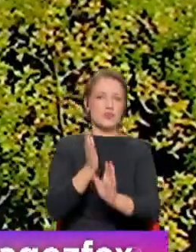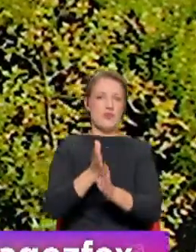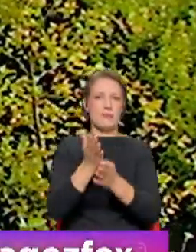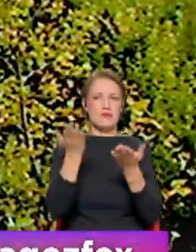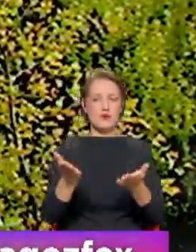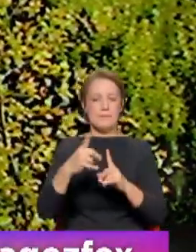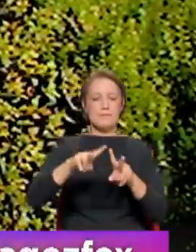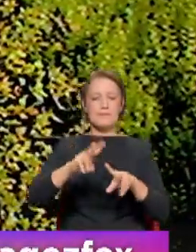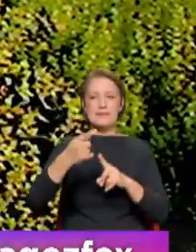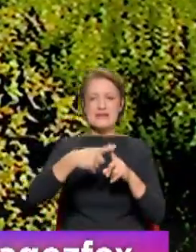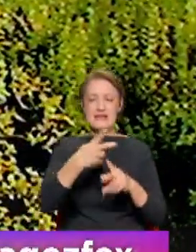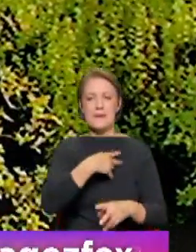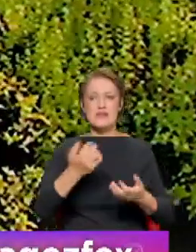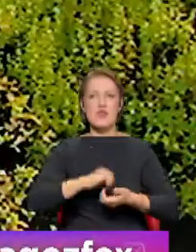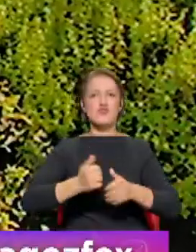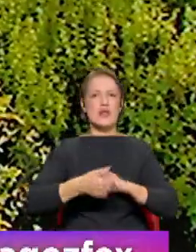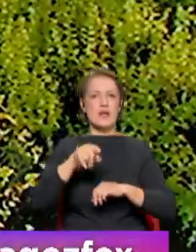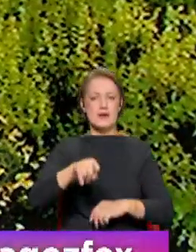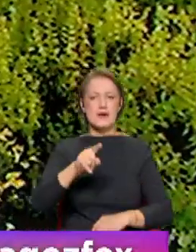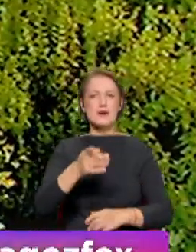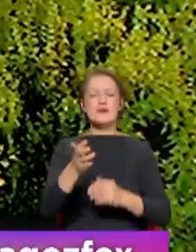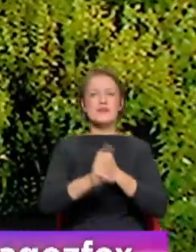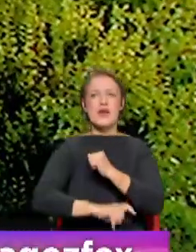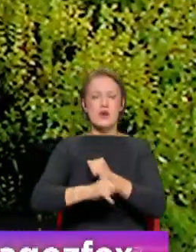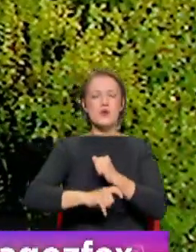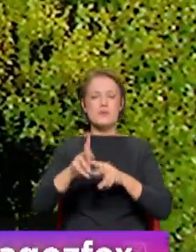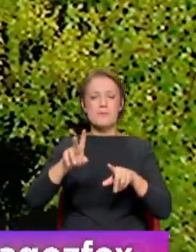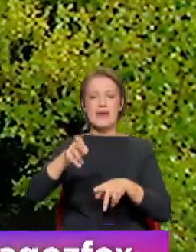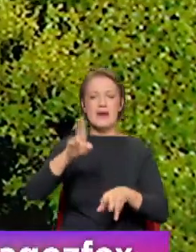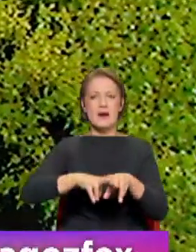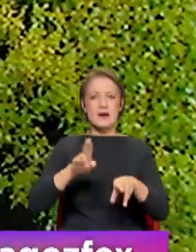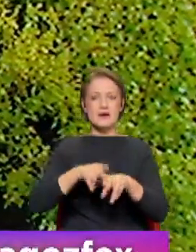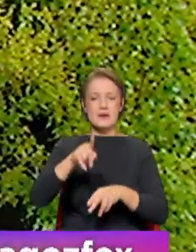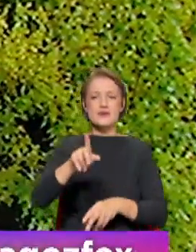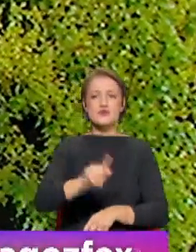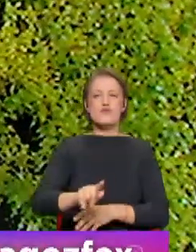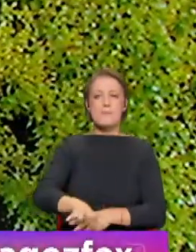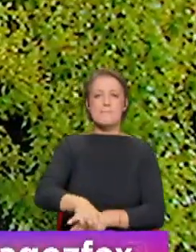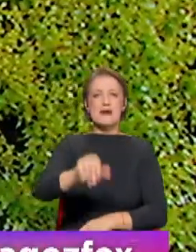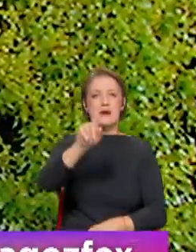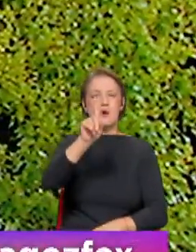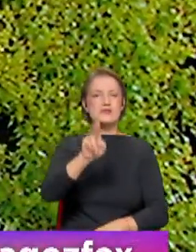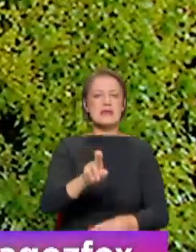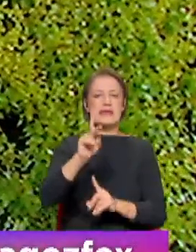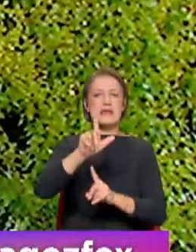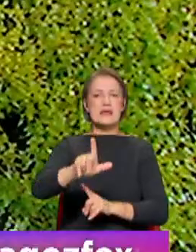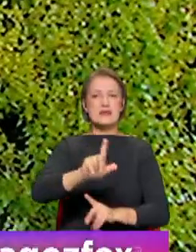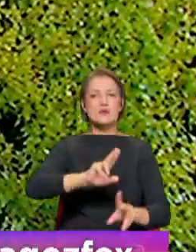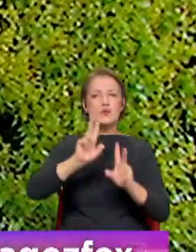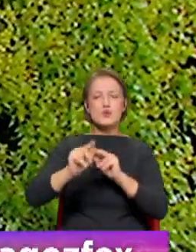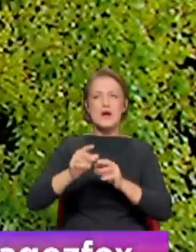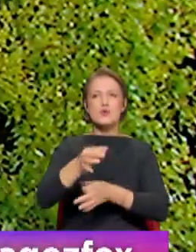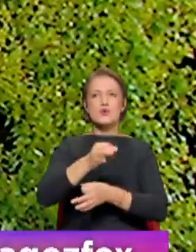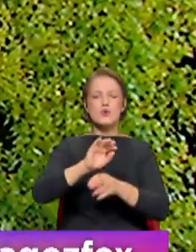ediyor MİT ve emniyet teşkilatı bölücü terör örgütü PKK'ya yönelik Şanlıurfa merkezde 18 ilde uyuyan hücre